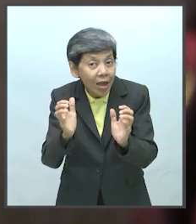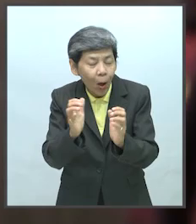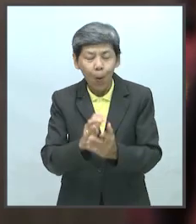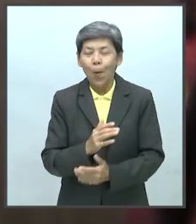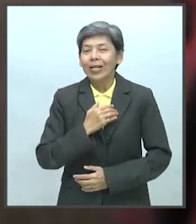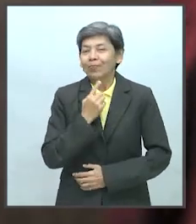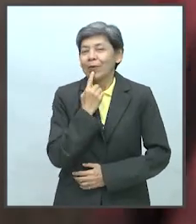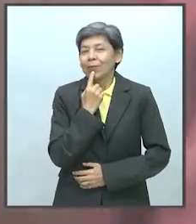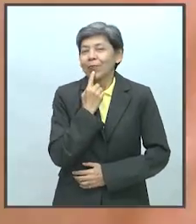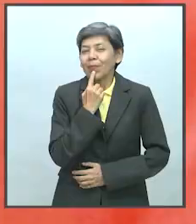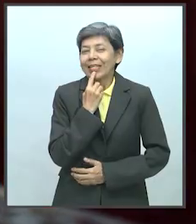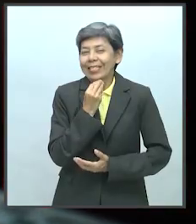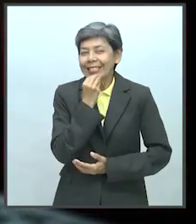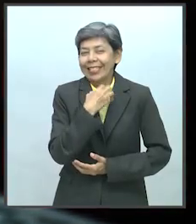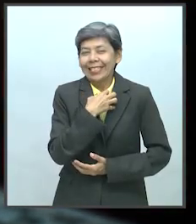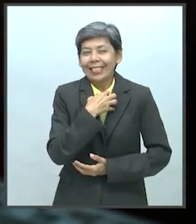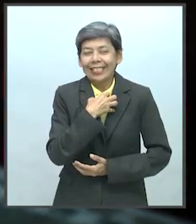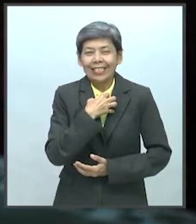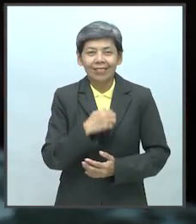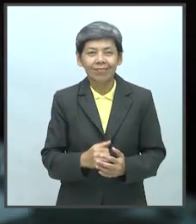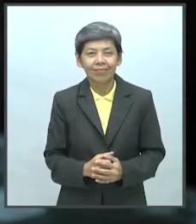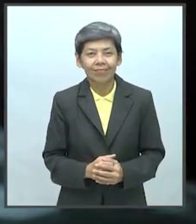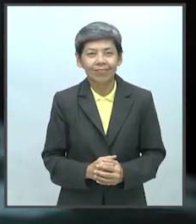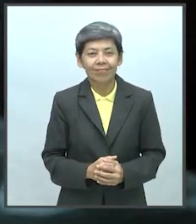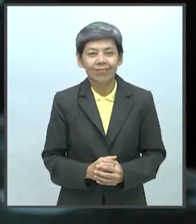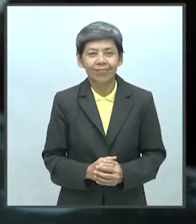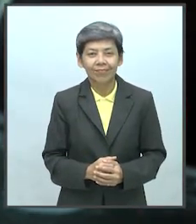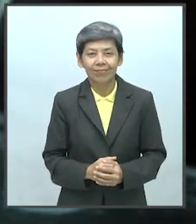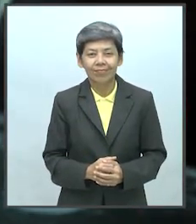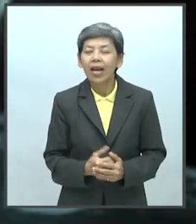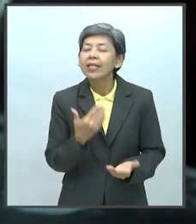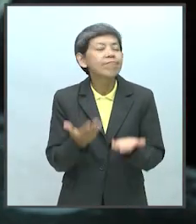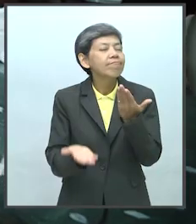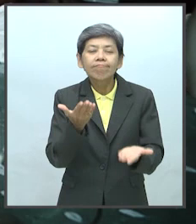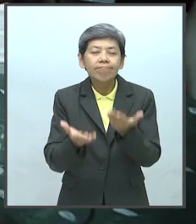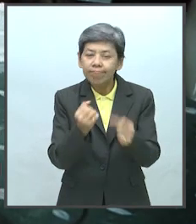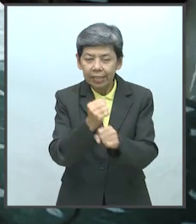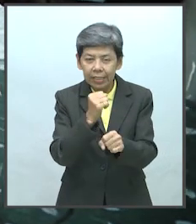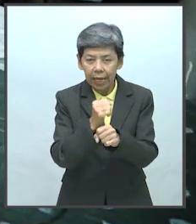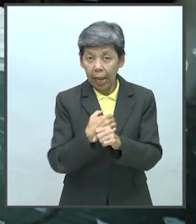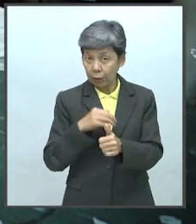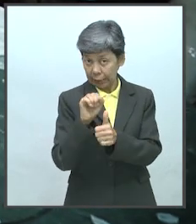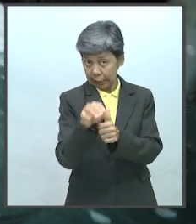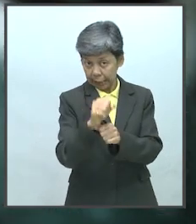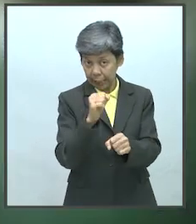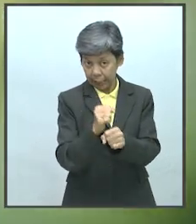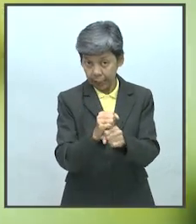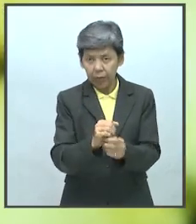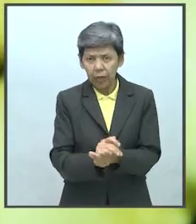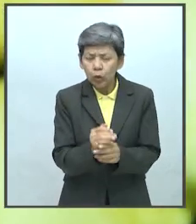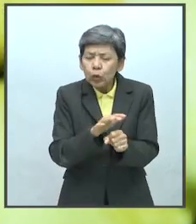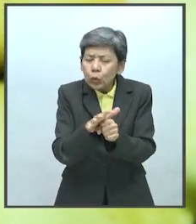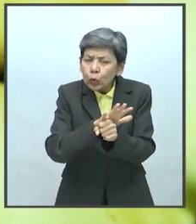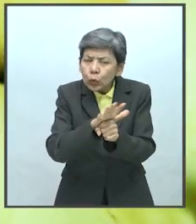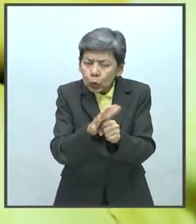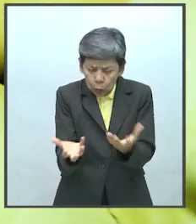แค่พูดก็อยากกินแล้วค่ะ เราก็ใส่ตามใจชอบแต่ให้แนะนำก็คือว่าใส่ให้อย่าเยอ